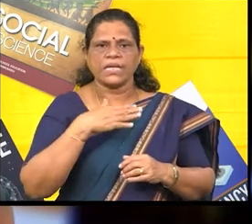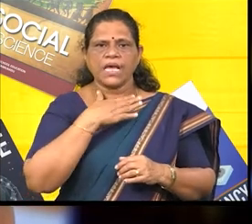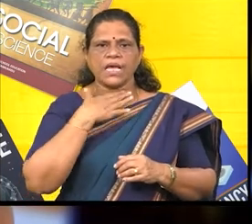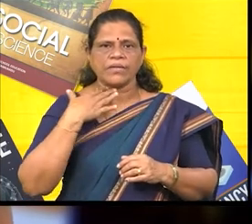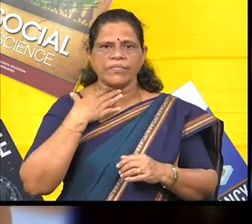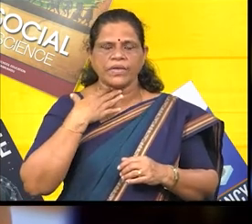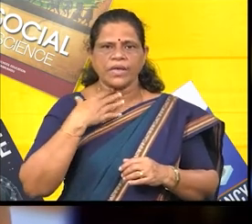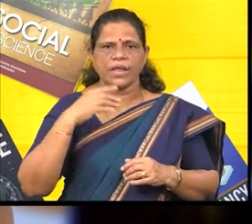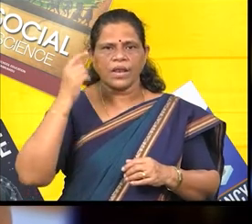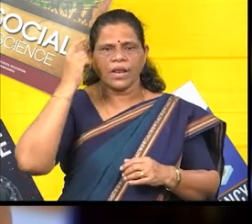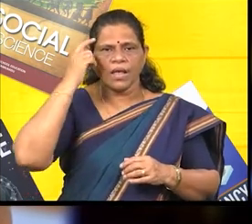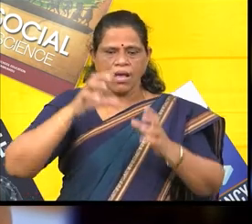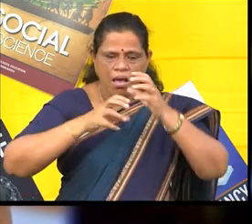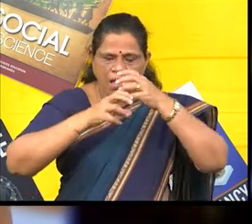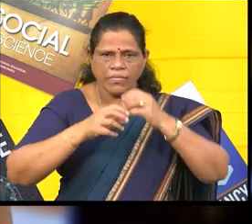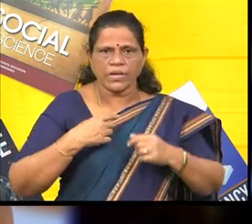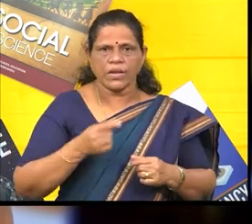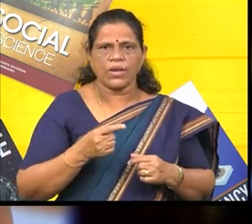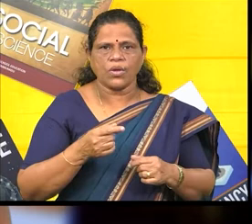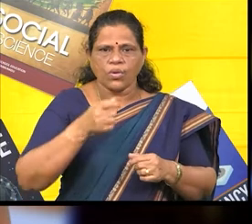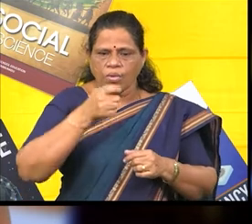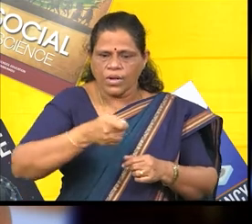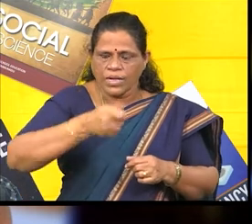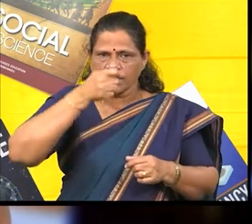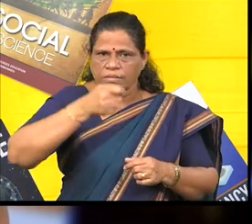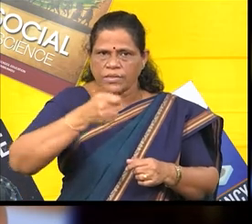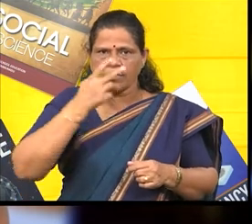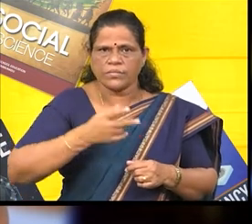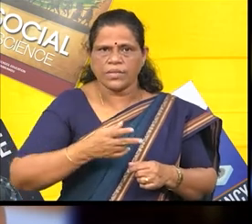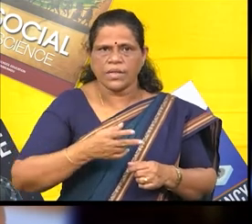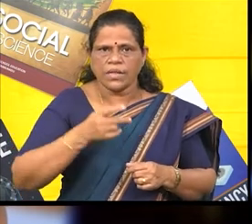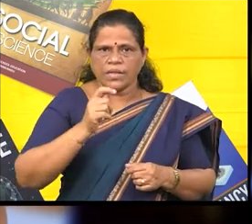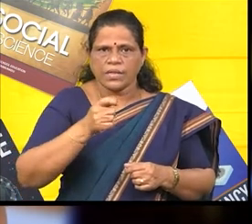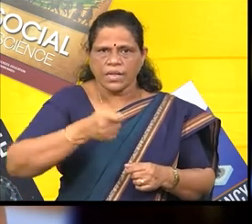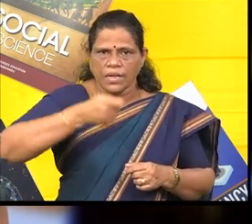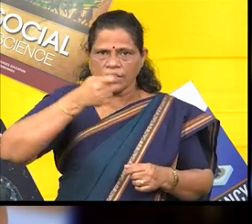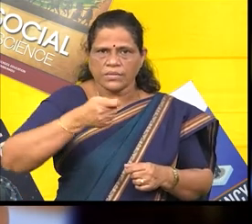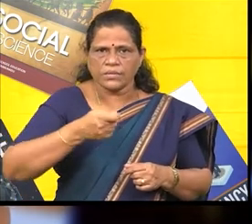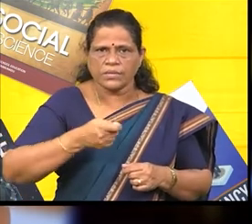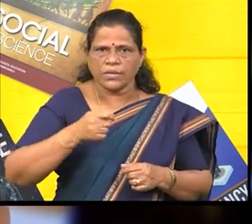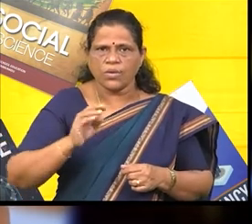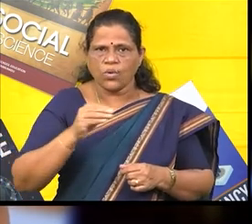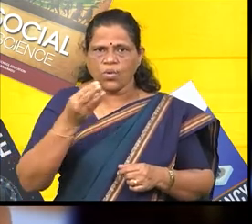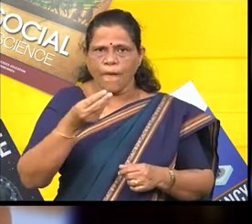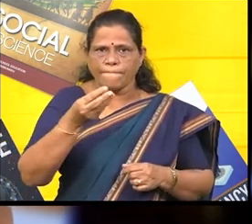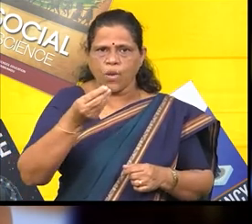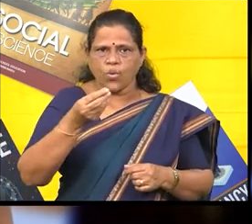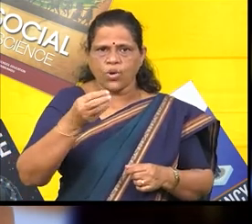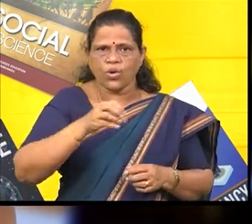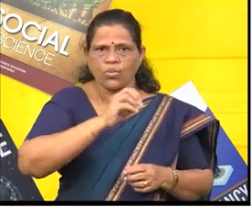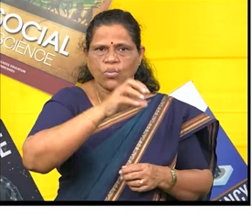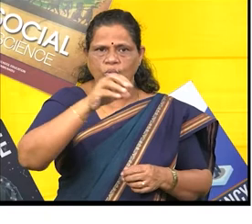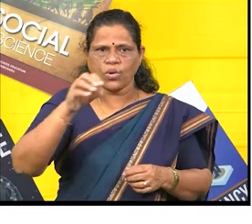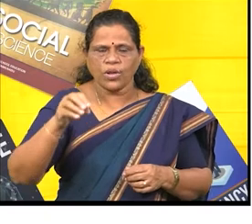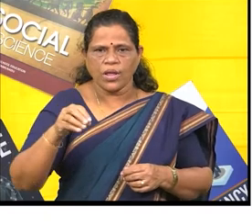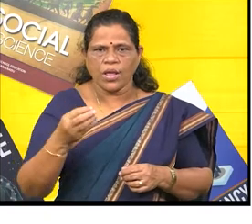அறிவியல் வேதியியல் ஆய்வாளர்கள் வந்து என்ன பண்ணுவாங்க, ஒரு லென்ஸ் மாதிரி வச்சுருப்பாங்க, ஒரு லென்ஸ் வச்சுட்டு வருவாங்க, அப்புறம் ஒரு பவுடர் போட்டு